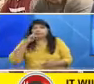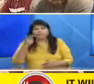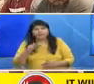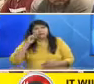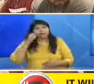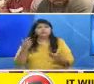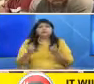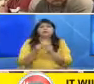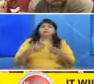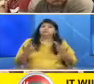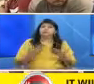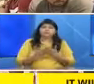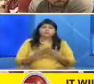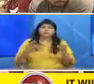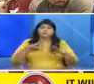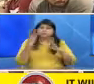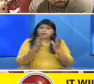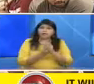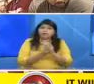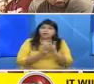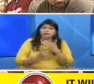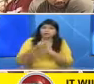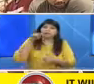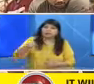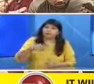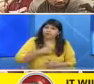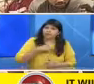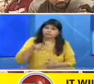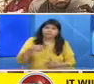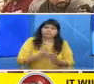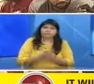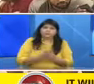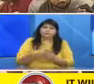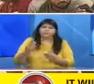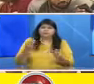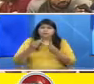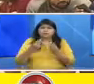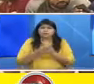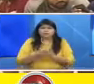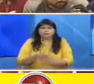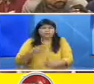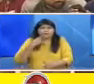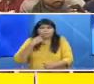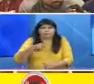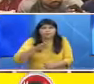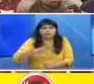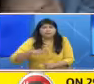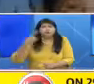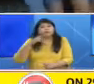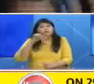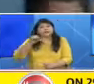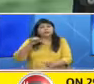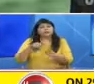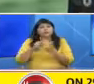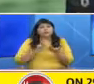लिए ये बड़ा इंटरेस्टिंग अभियान होगा और ये आपका अपना होगा। लेकिन उसकी बारीकियां आज मैं बताने नहीं जा रहा हूँ। 29 अगस्त